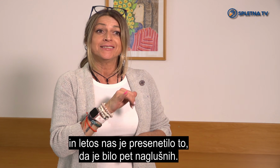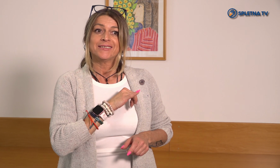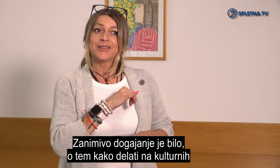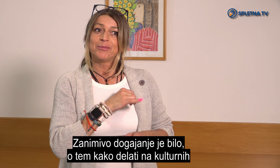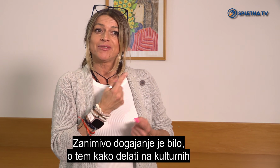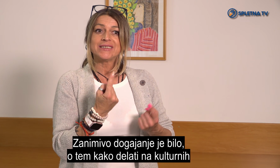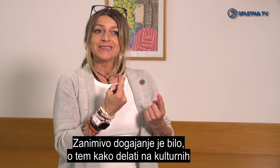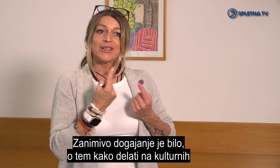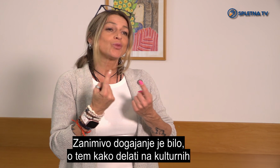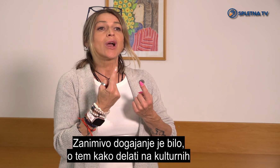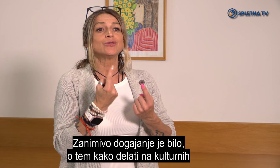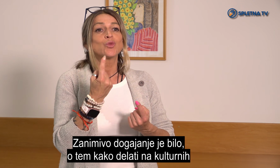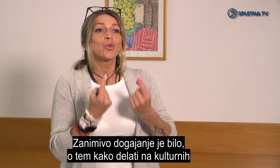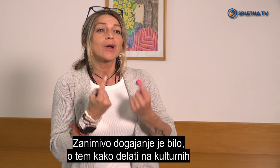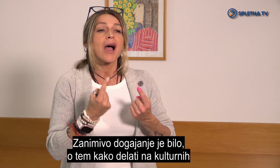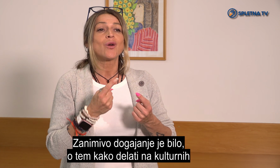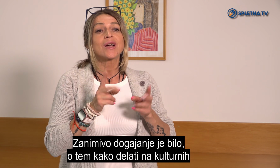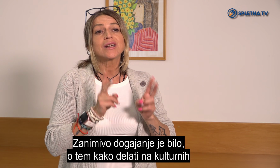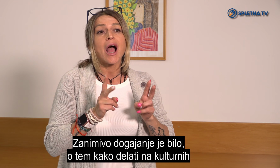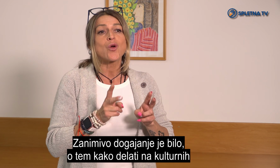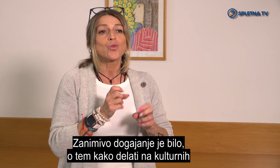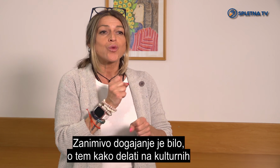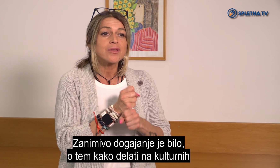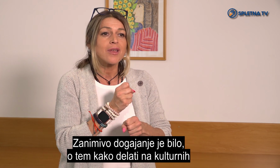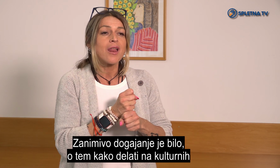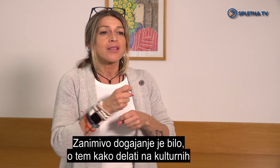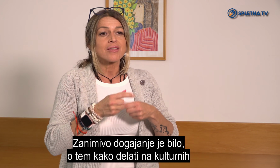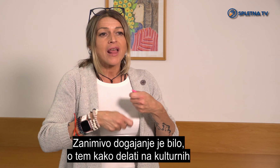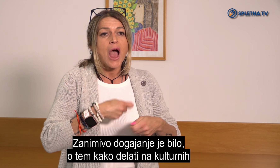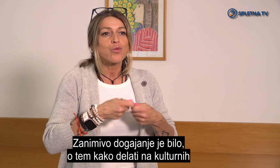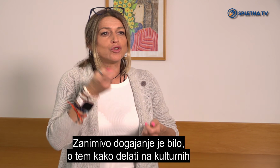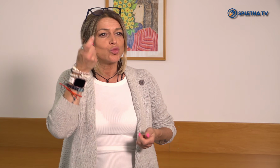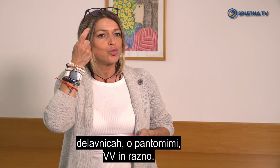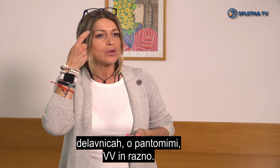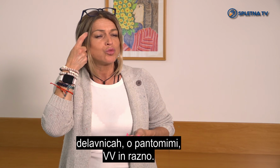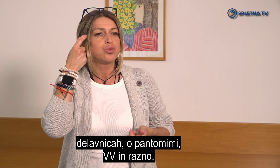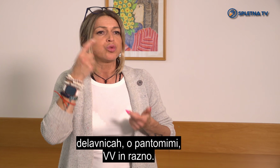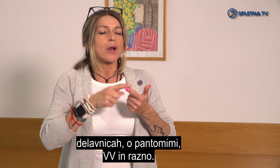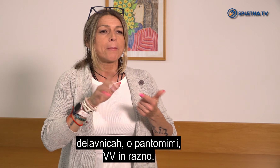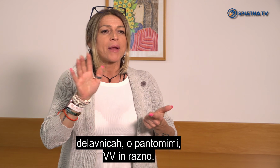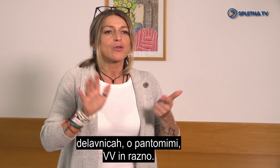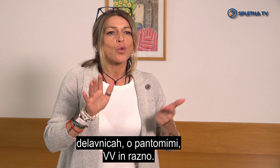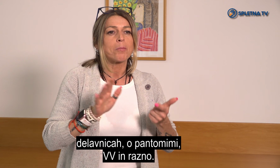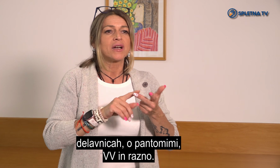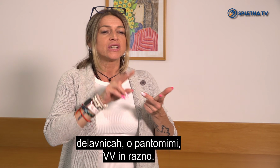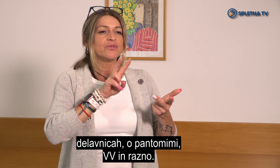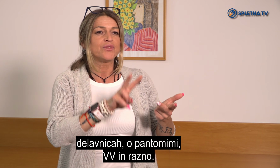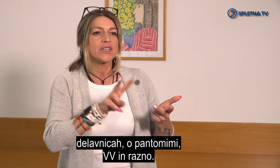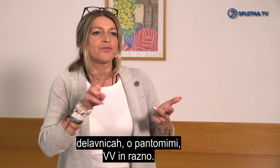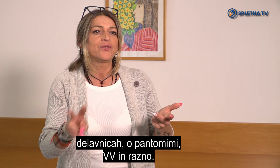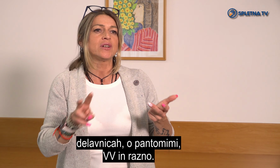Zanimivo dogajanje je bilo o tem, kako delati na kulturnih delavnicah, o pantomimi, VV in razno.